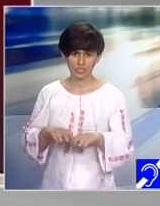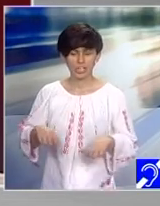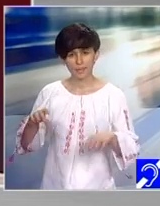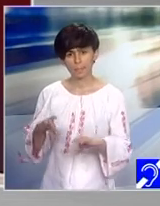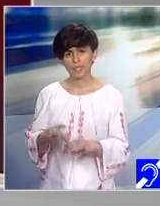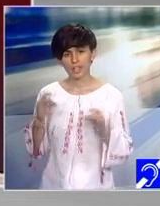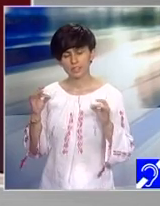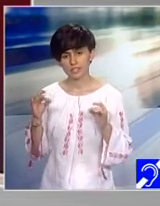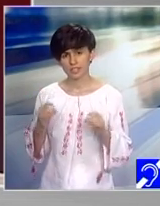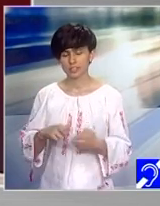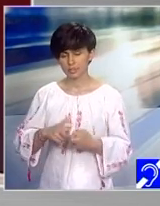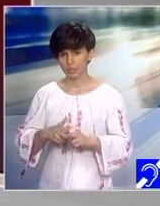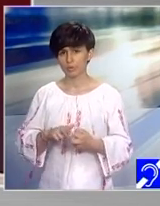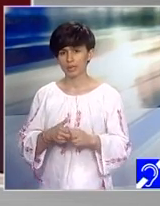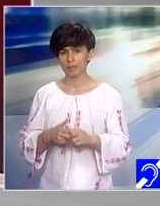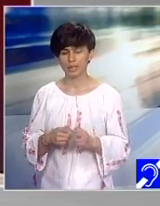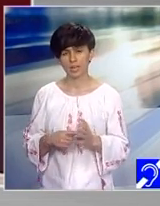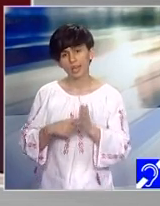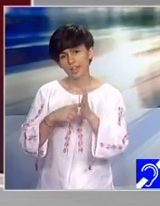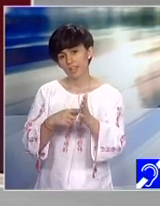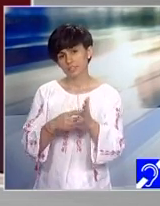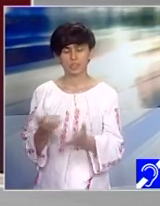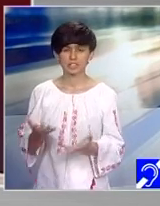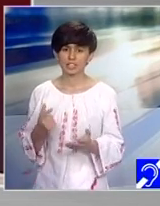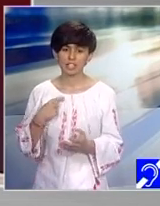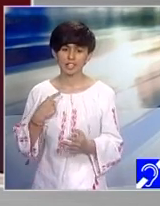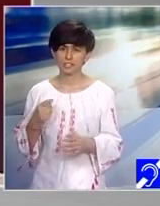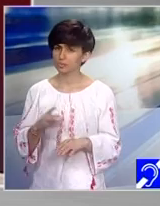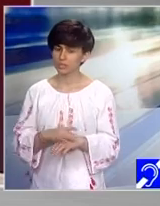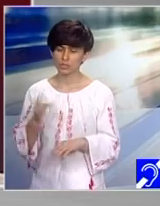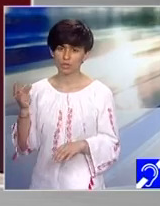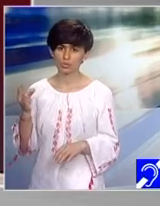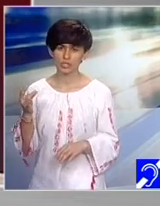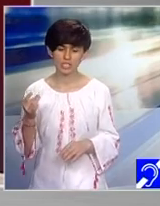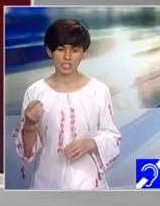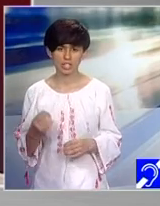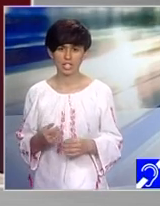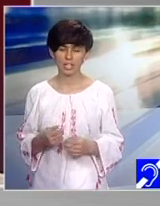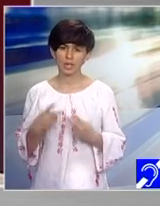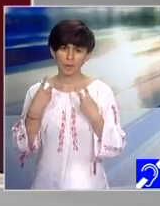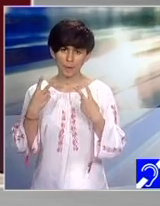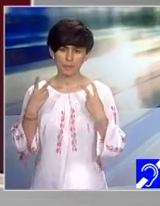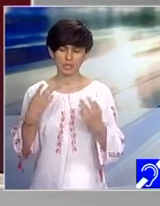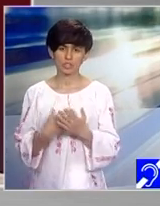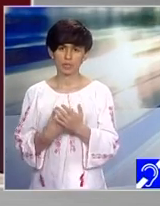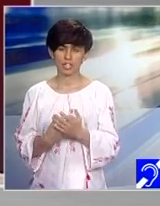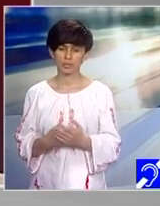de asemenea ați indicat care ar fi direcțiile principale ale